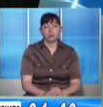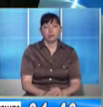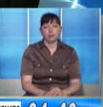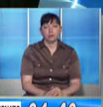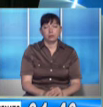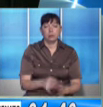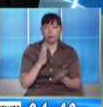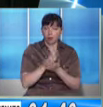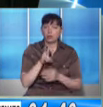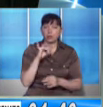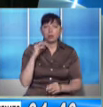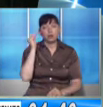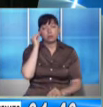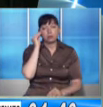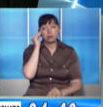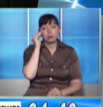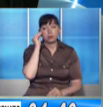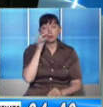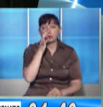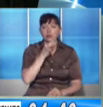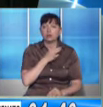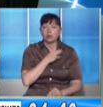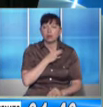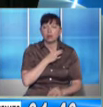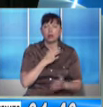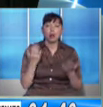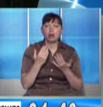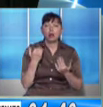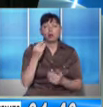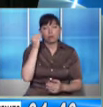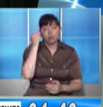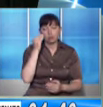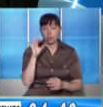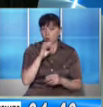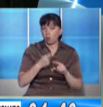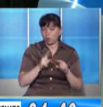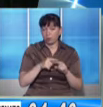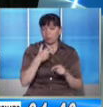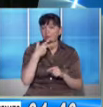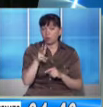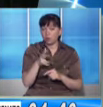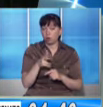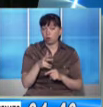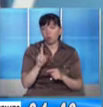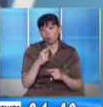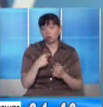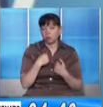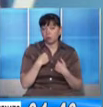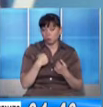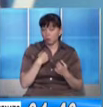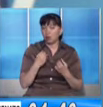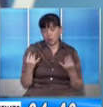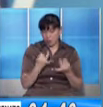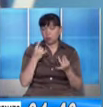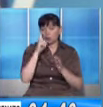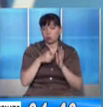Are sens să ne spuneți care este poziția dumneavoastră vis-a-vis de aceste imagini, pentru că aș fi vrut ca să aflu